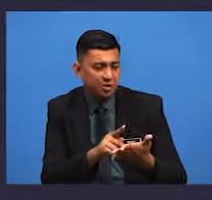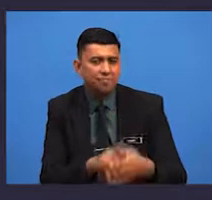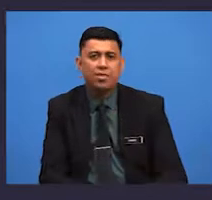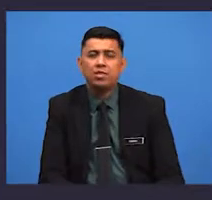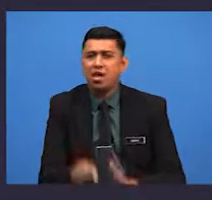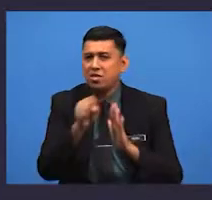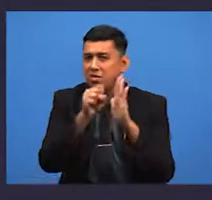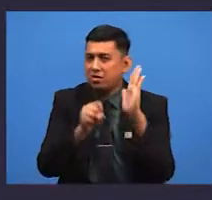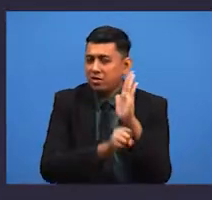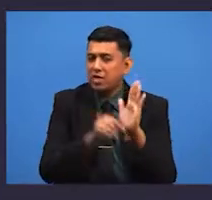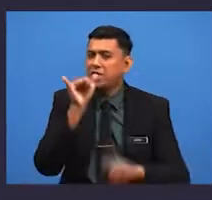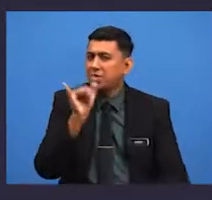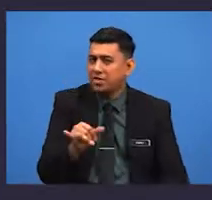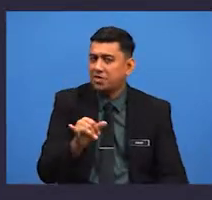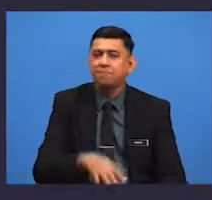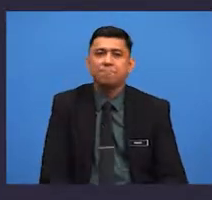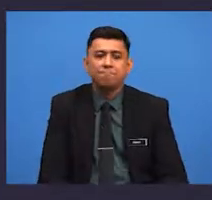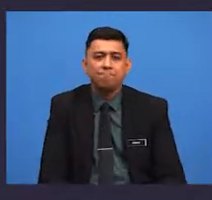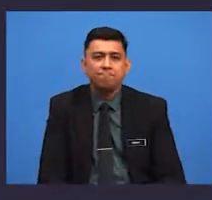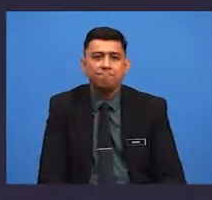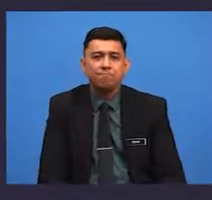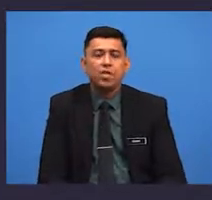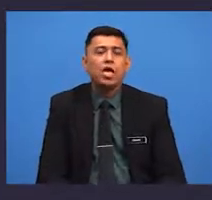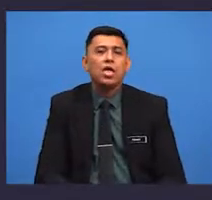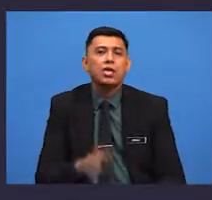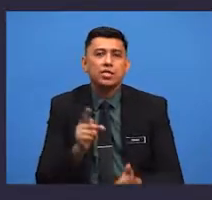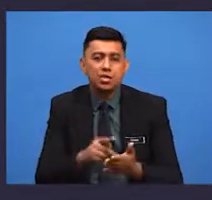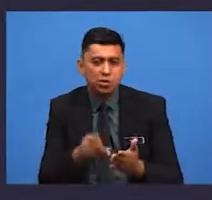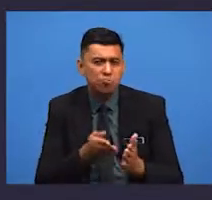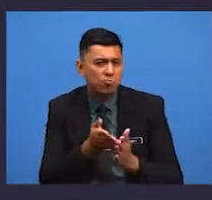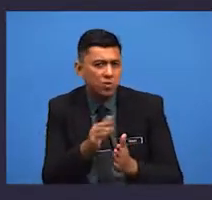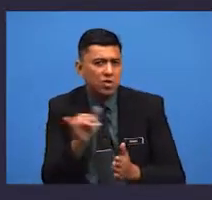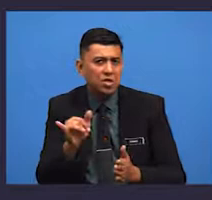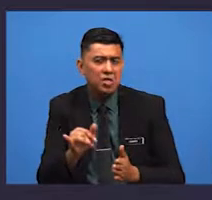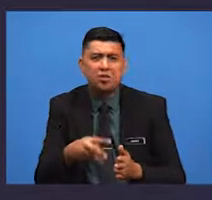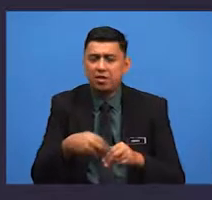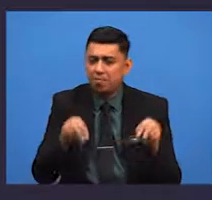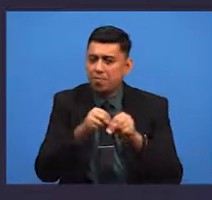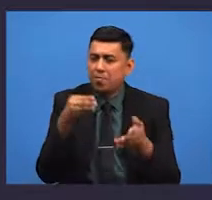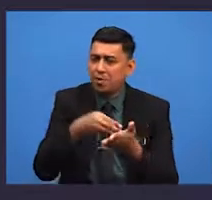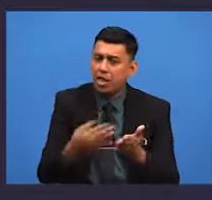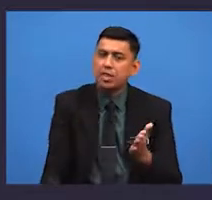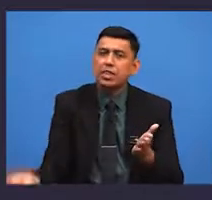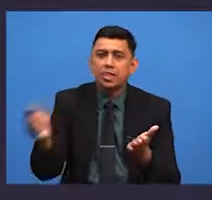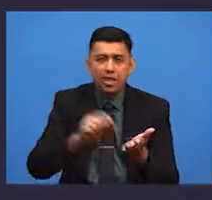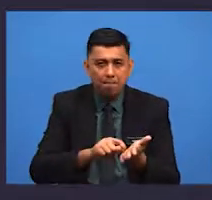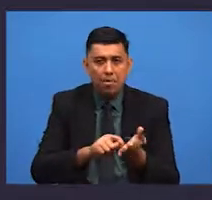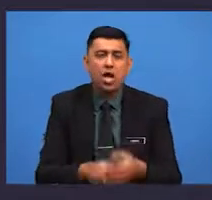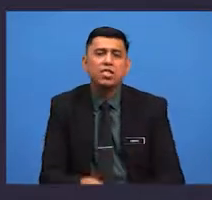syarat adalah ya. Seterusnya, nilai pembilang akan ditambah sebanyak